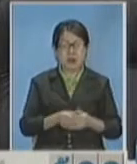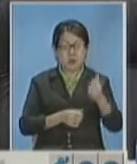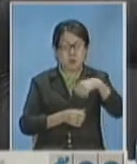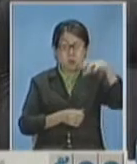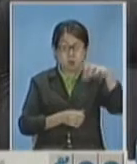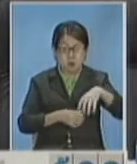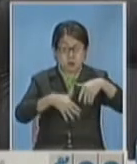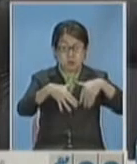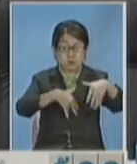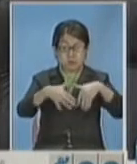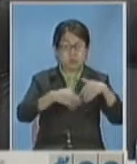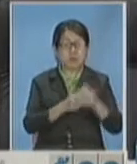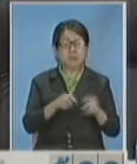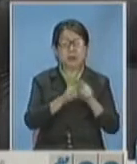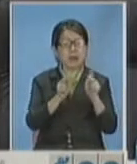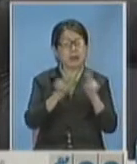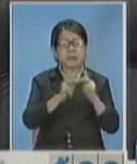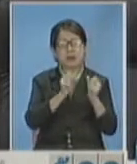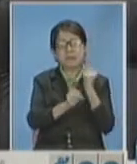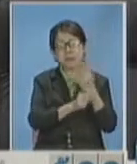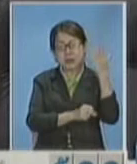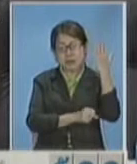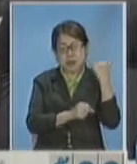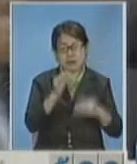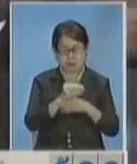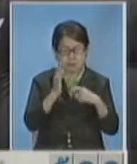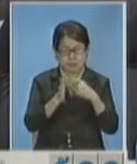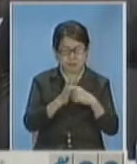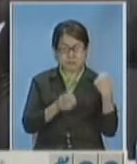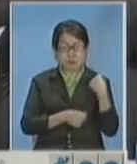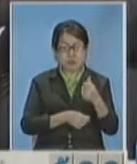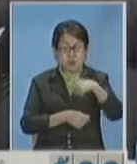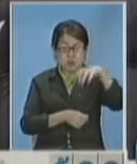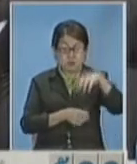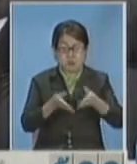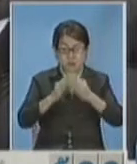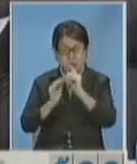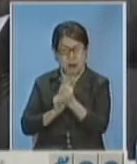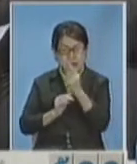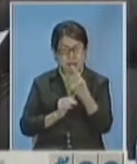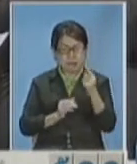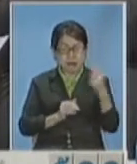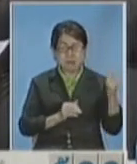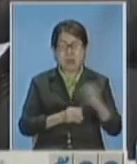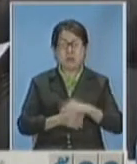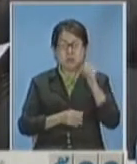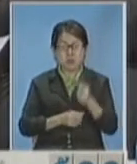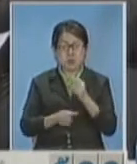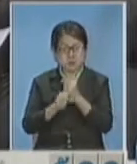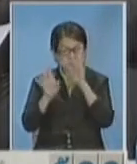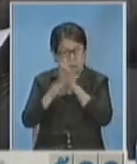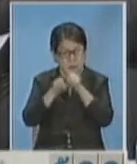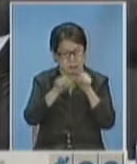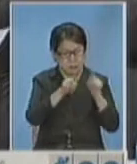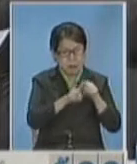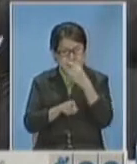หรือแม้ข้อสังเกตของกรรมาธิการงบประมาณปีที่แล้วก็บอกไว้นะคะการจัดตั้งองค์กรมหาชนใหม่ๆเนี่ยค่ะต้องไม่ให้มีภารกิจซ้ำซ้อนบ